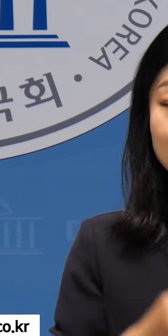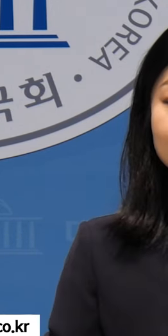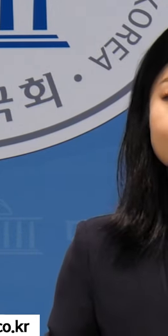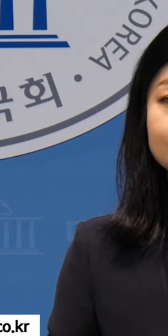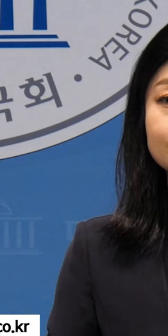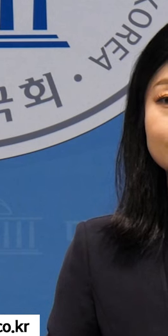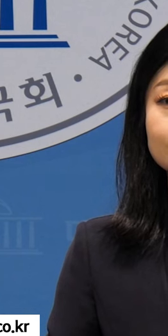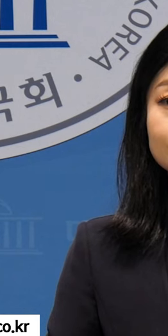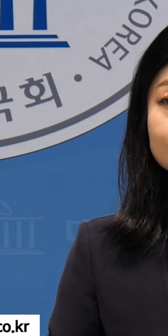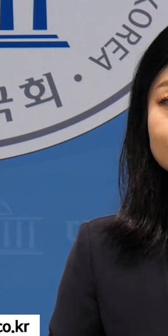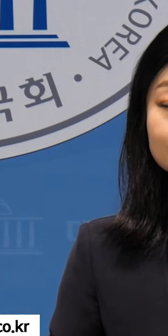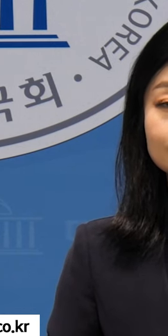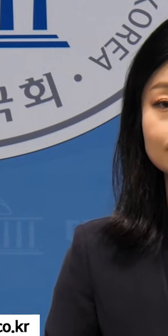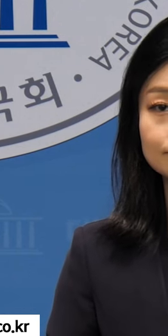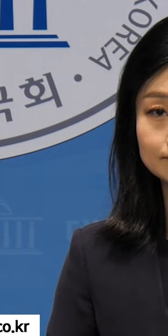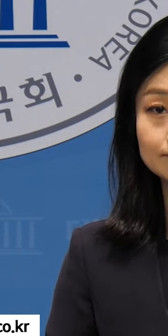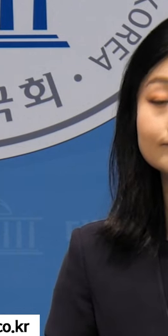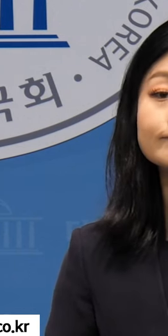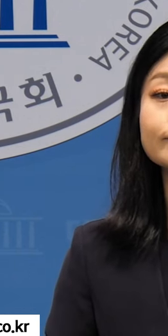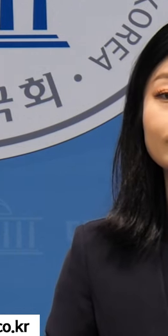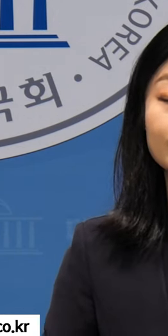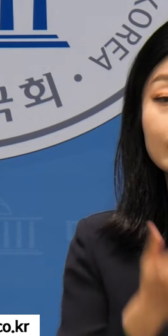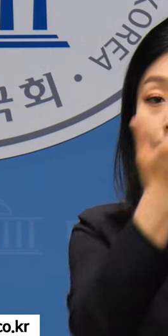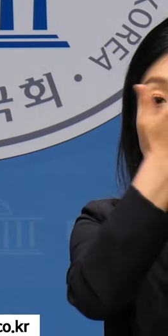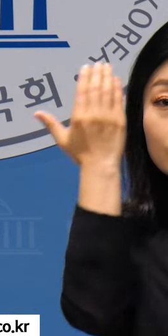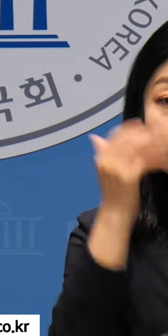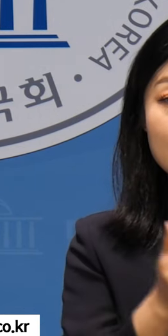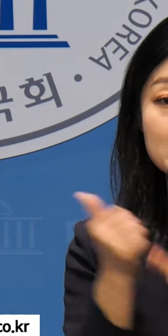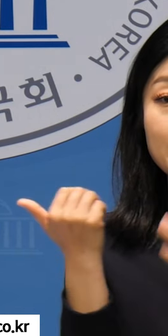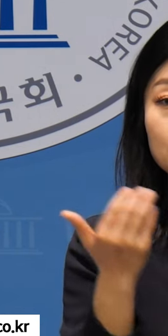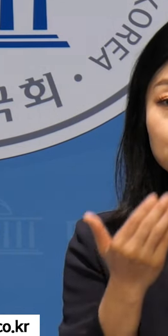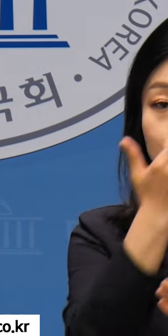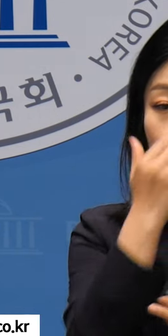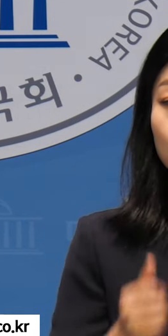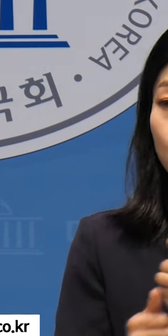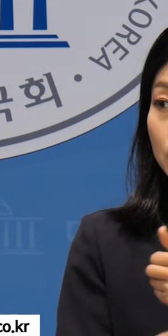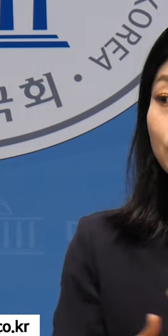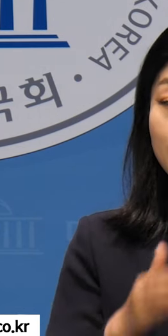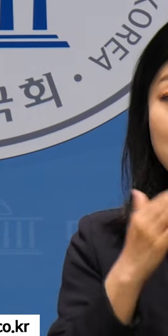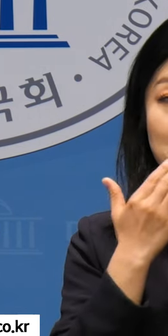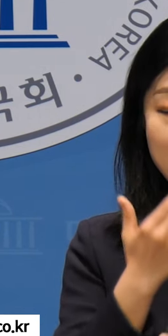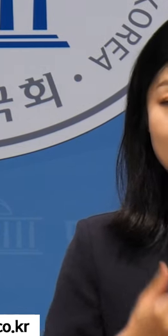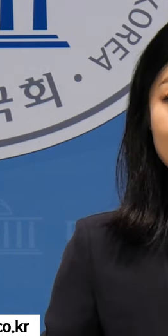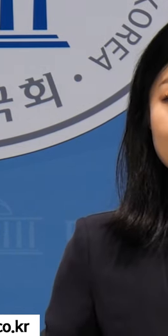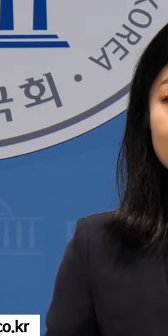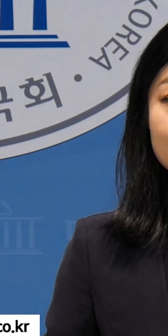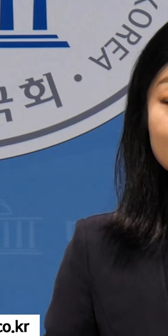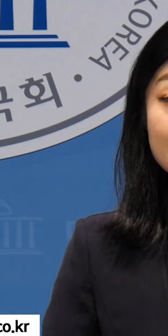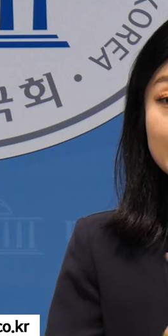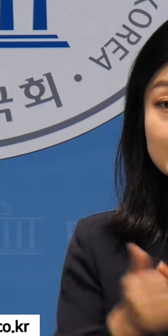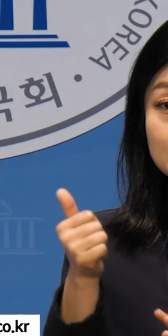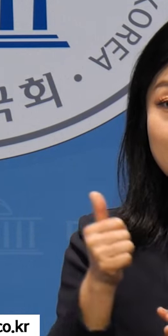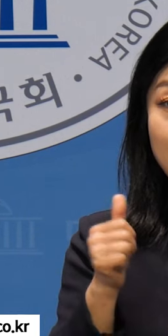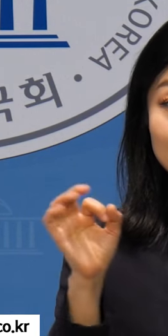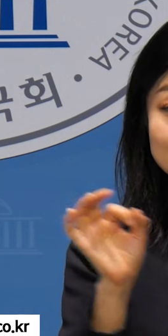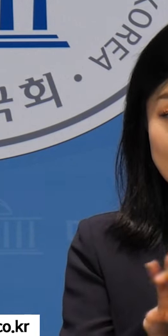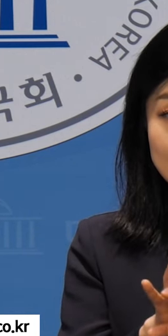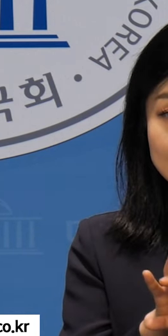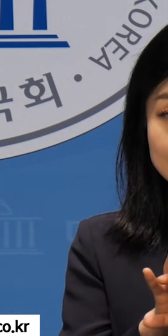노력하겠습니다. 다섯째, 청년에게 희망을 주는 청년위원회로 거듭나겠습니다. 희망이